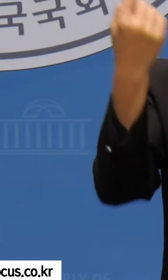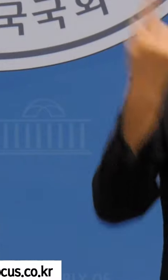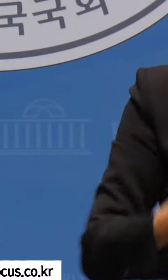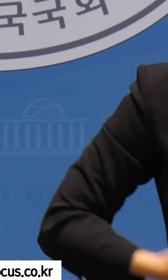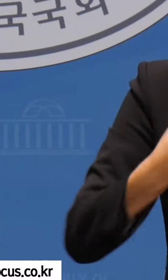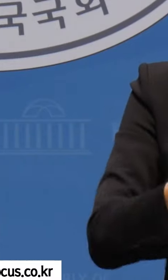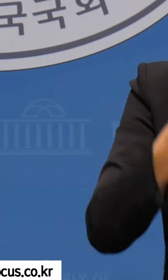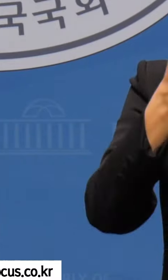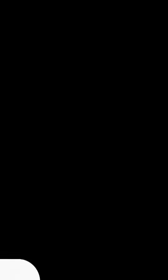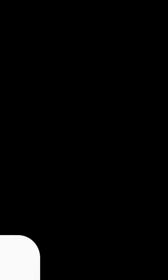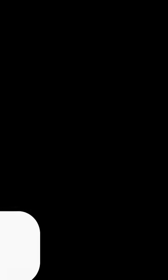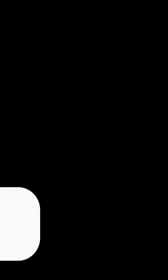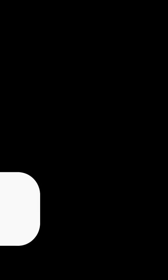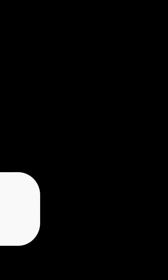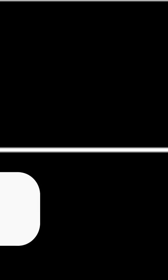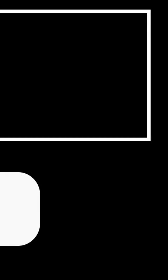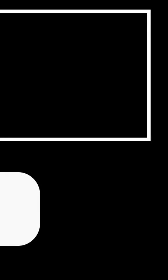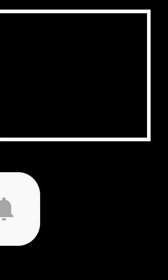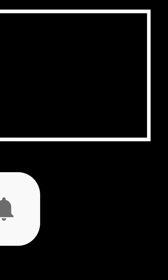용기내어 주십시오